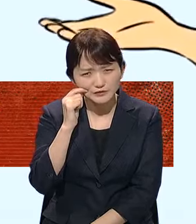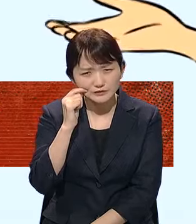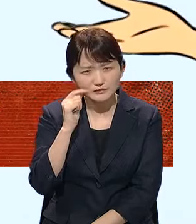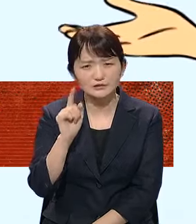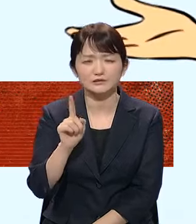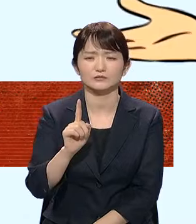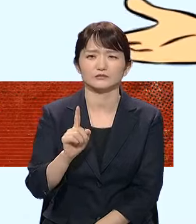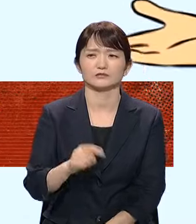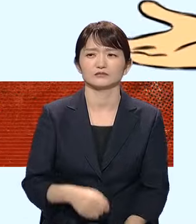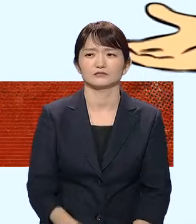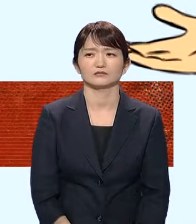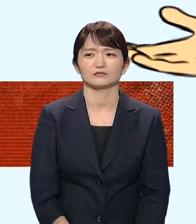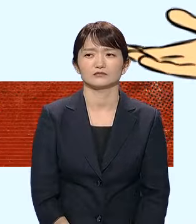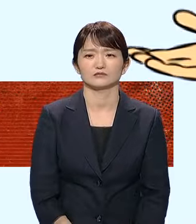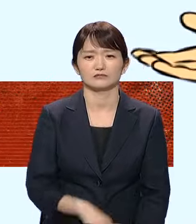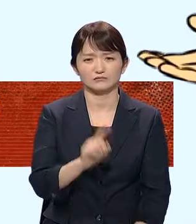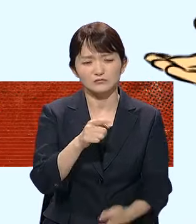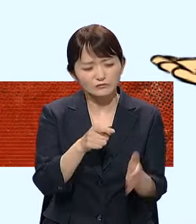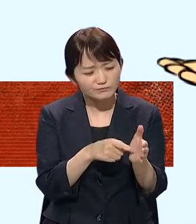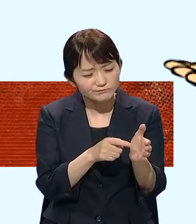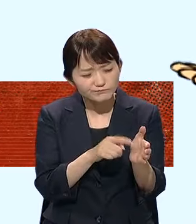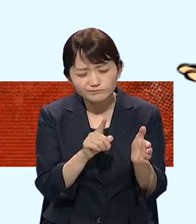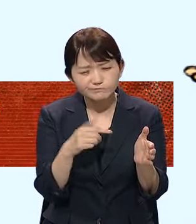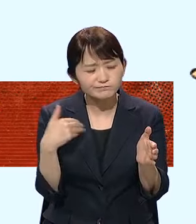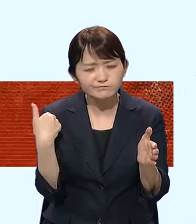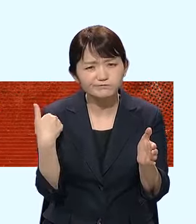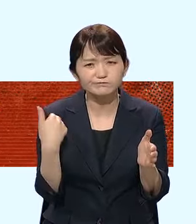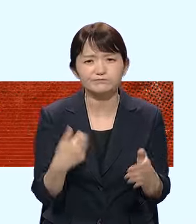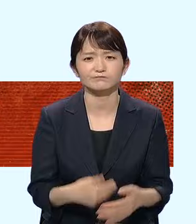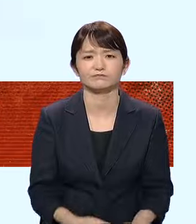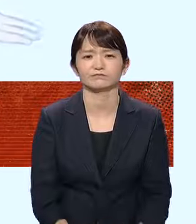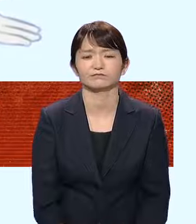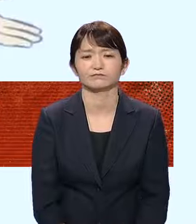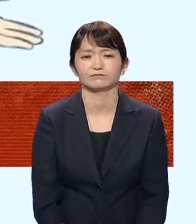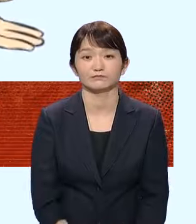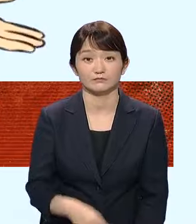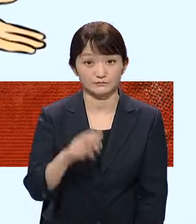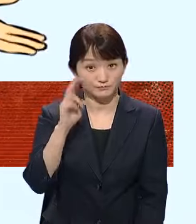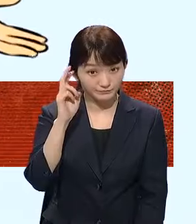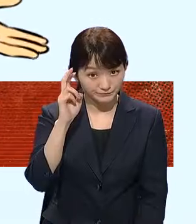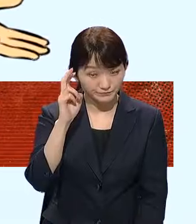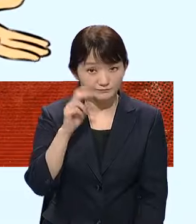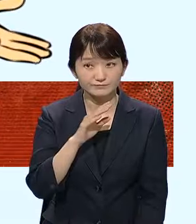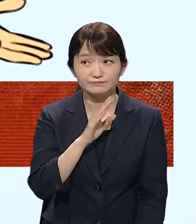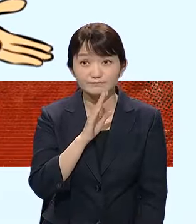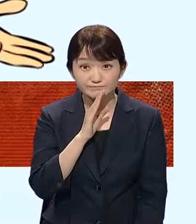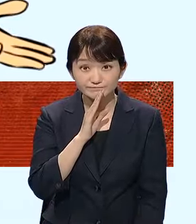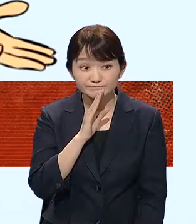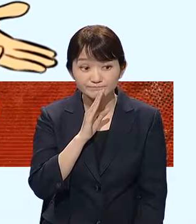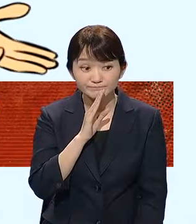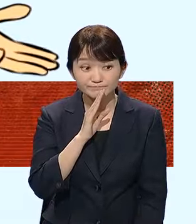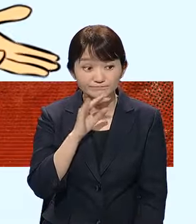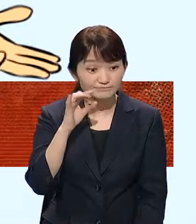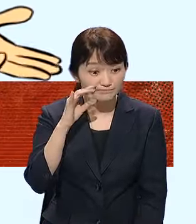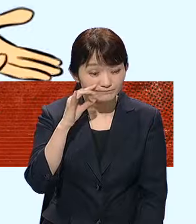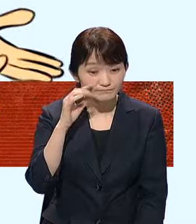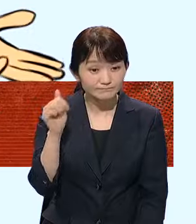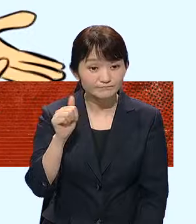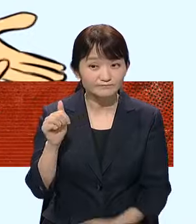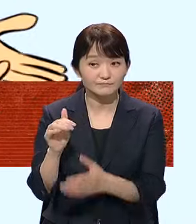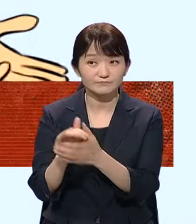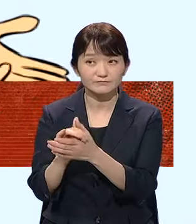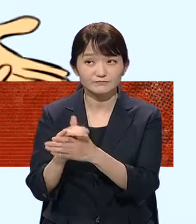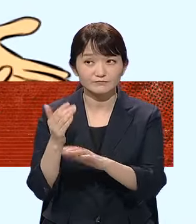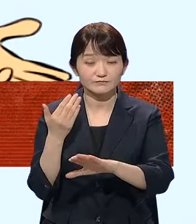그래서 뭐가 그렇게 급하신 건지 좀 잘 이해가 안 가는 상황입니다 혹시 혹시 진짜 궁금하 신건 혹시 남자친구가